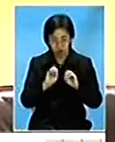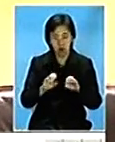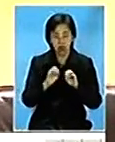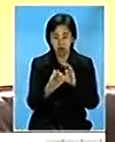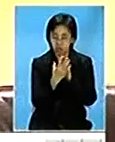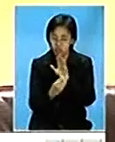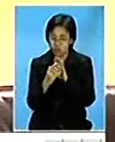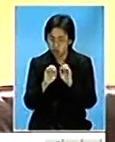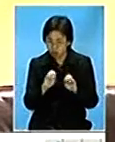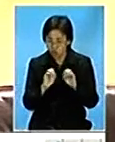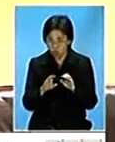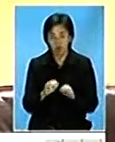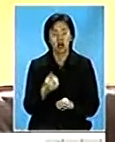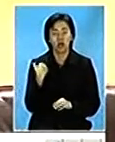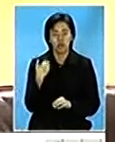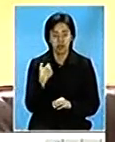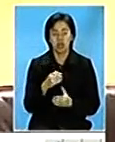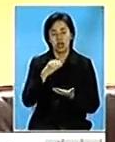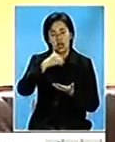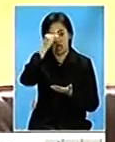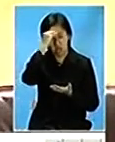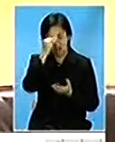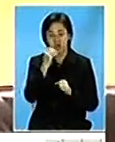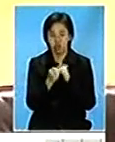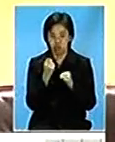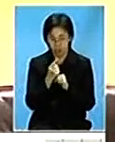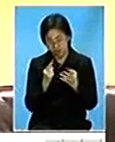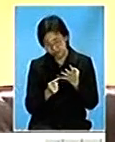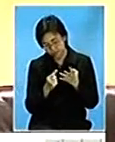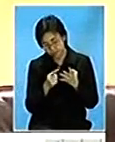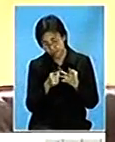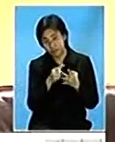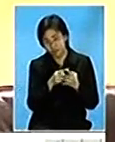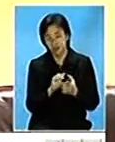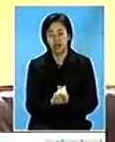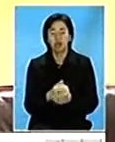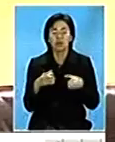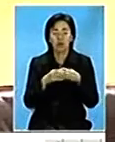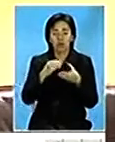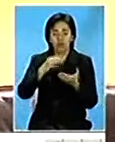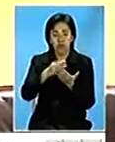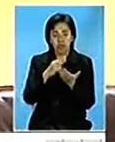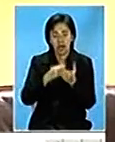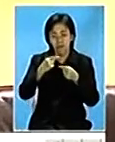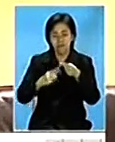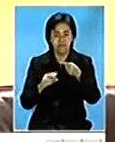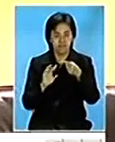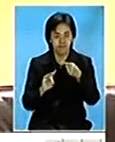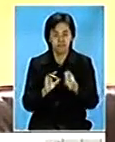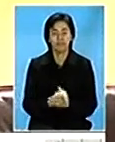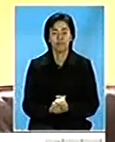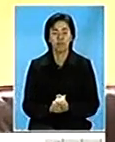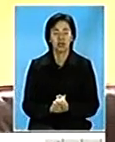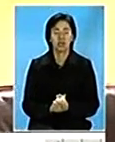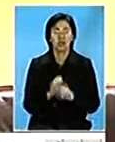โดยผู้เรียนต้องเรียนรู้ผ่านตัวชี้วัดชั้นปีด้วยนะครับในช่วงชั้นที่กำหนดไว้ใน8กลุ่มสาระนะครับโดยคำนึงถึง